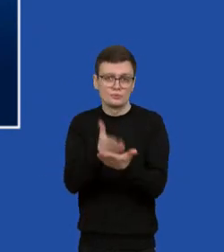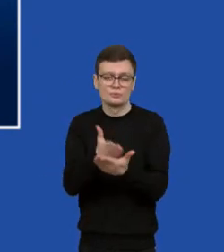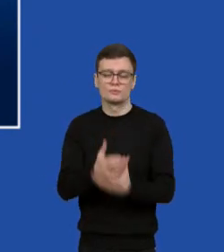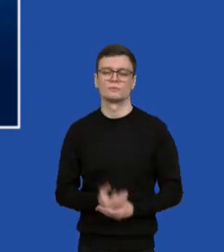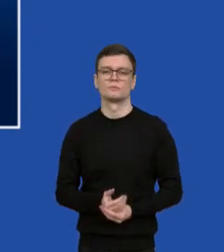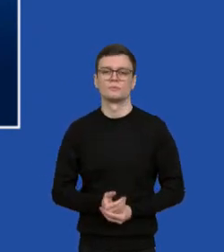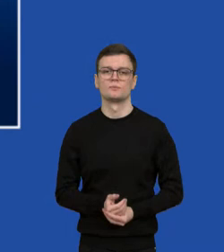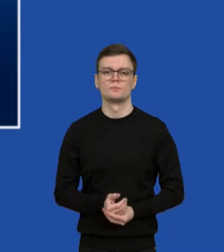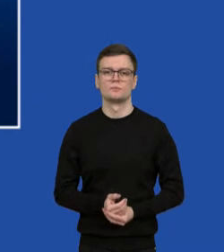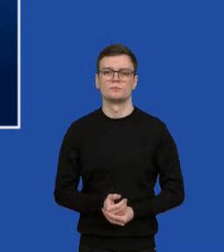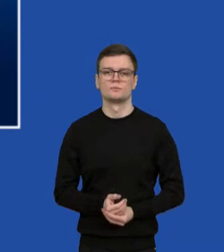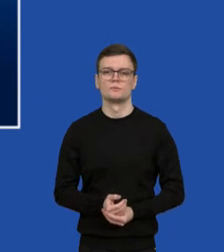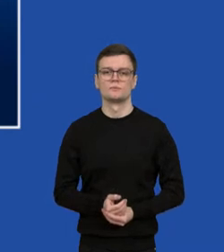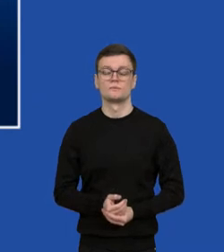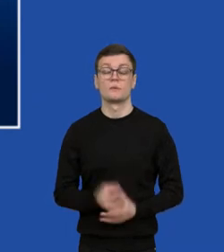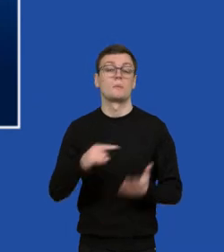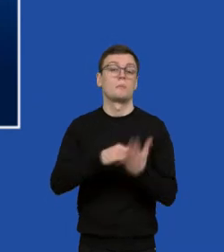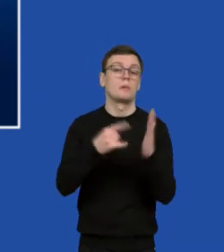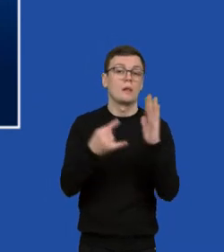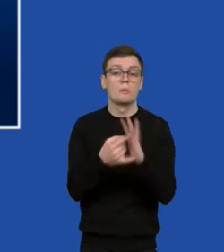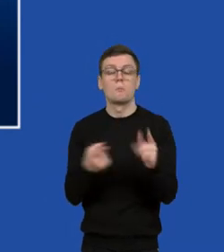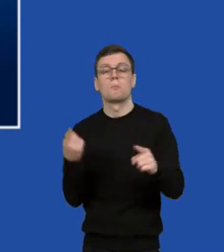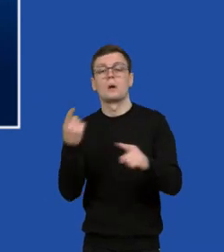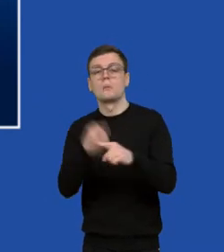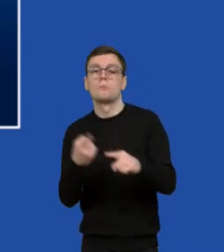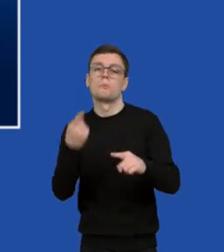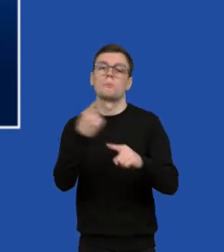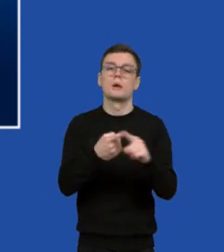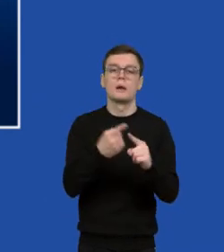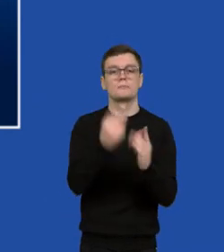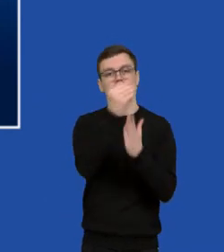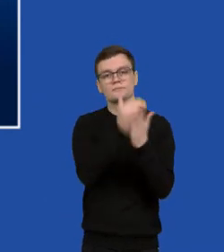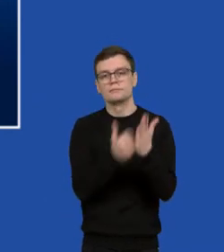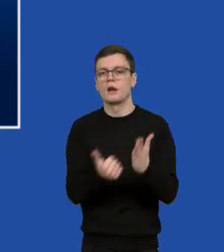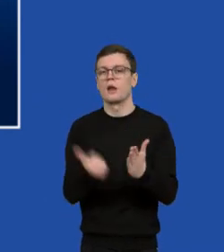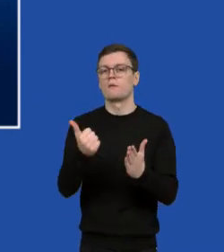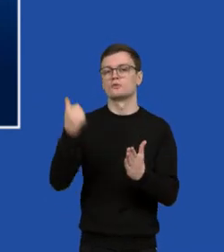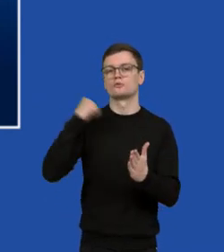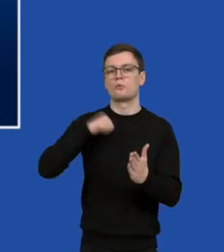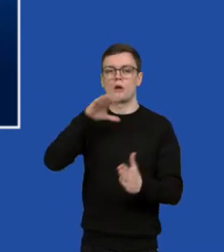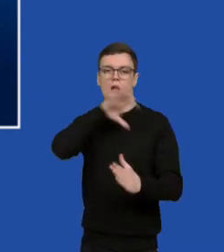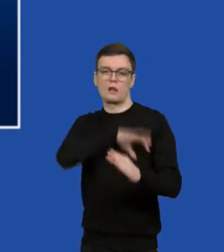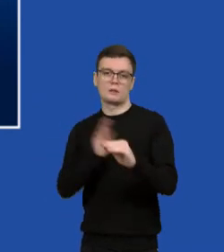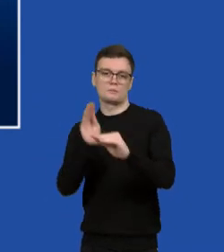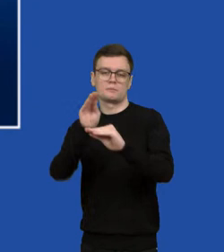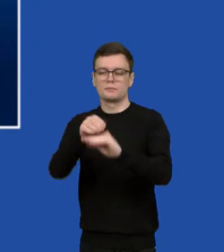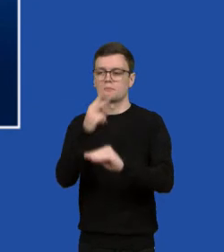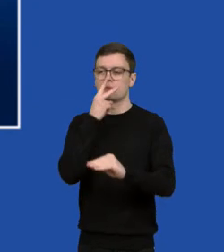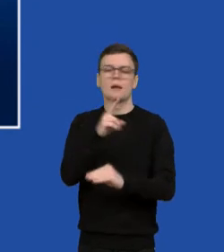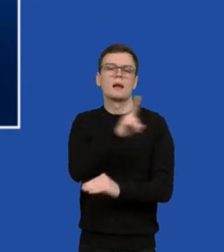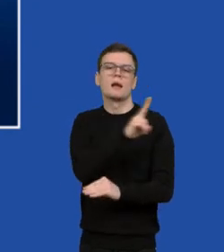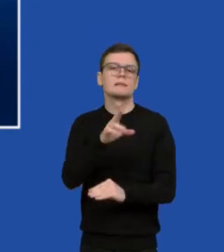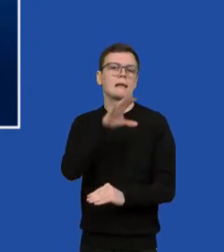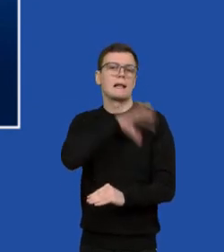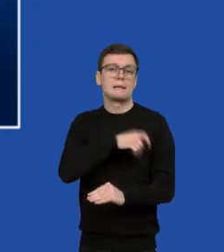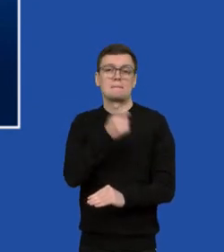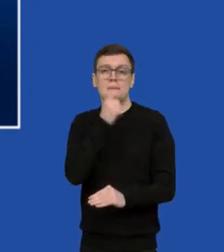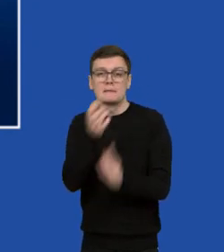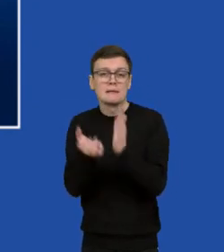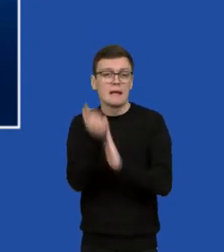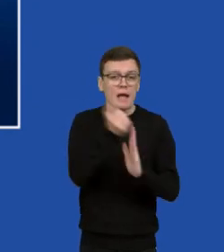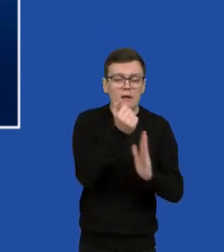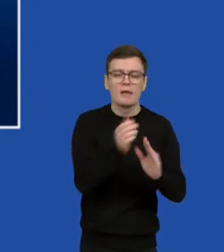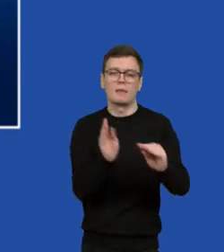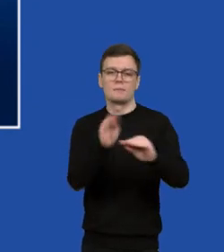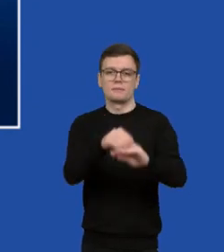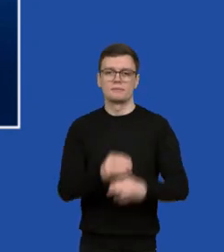todėl numatytos papildomos priemonės ir žmonių pajamų didinimui, atsižvelgiant į mažesnės pajamas gaunančius asmenis pirmiausia.